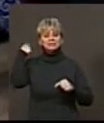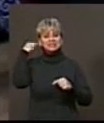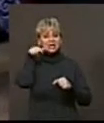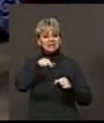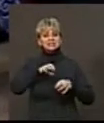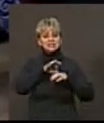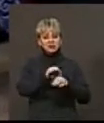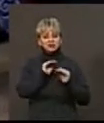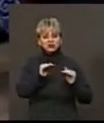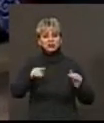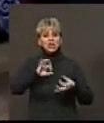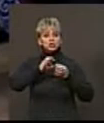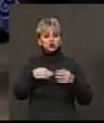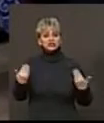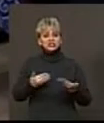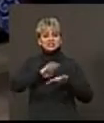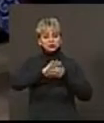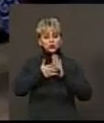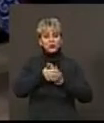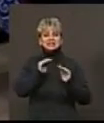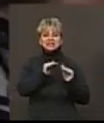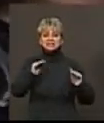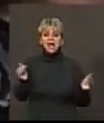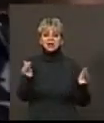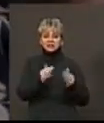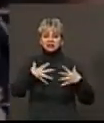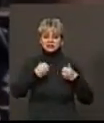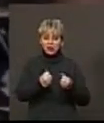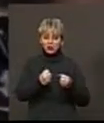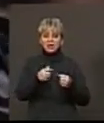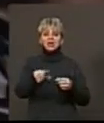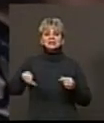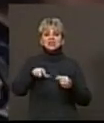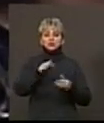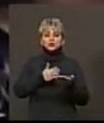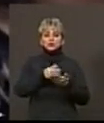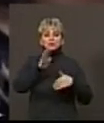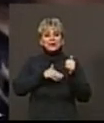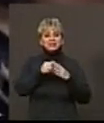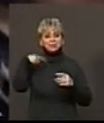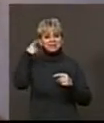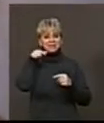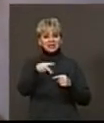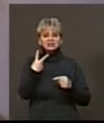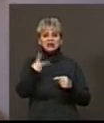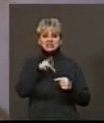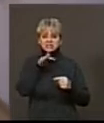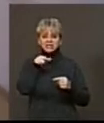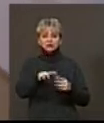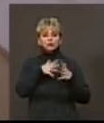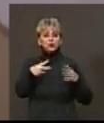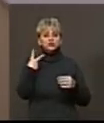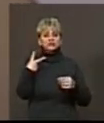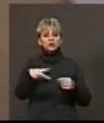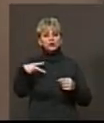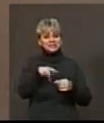психологическое сопровождение детей в сложной жизненной ситуации и детей с ограничениями здоровья. Донской службе практической психологии 2 десятка лет, и больше